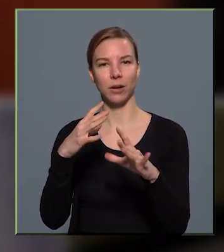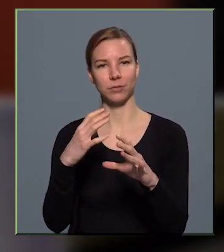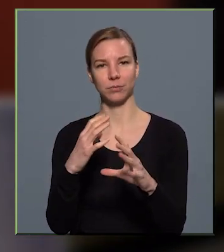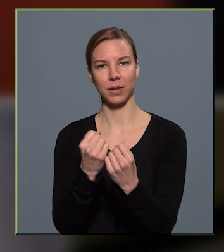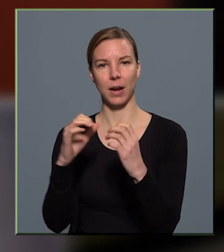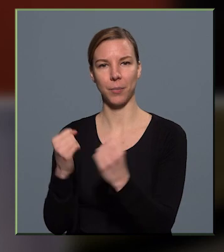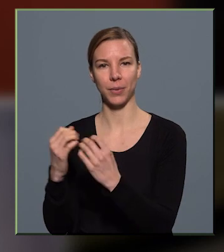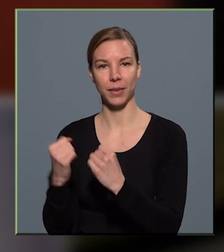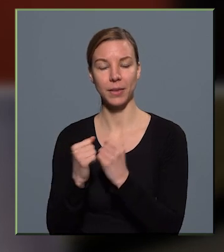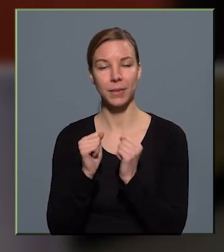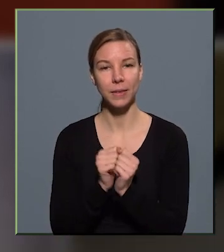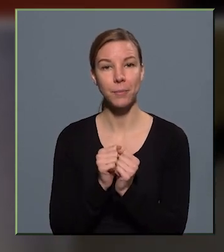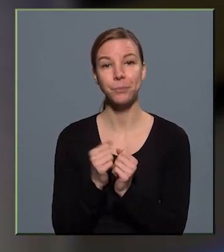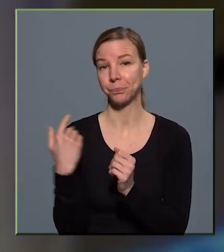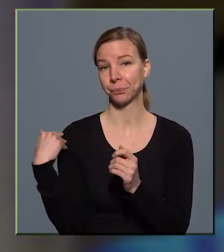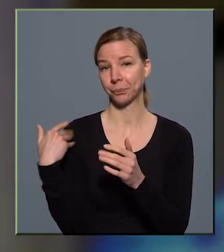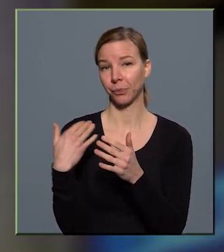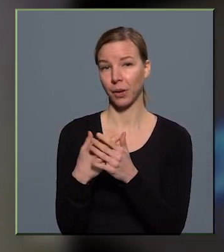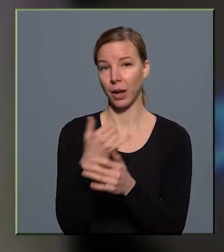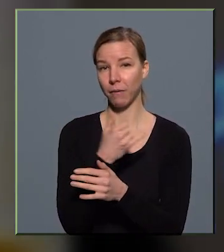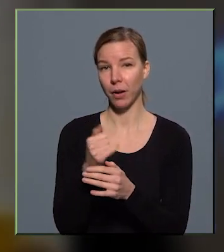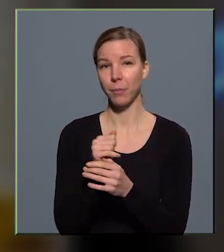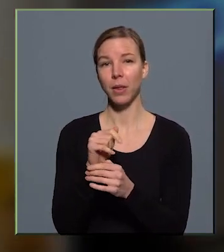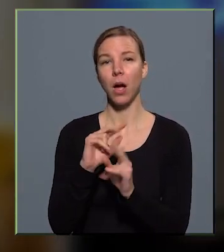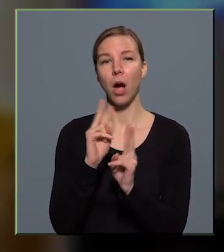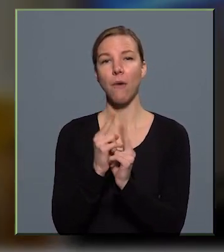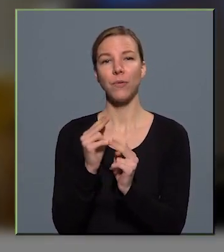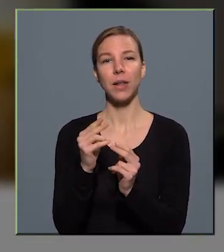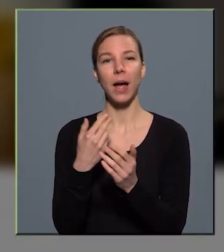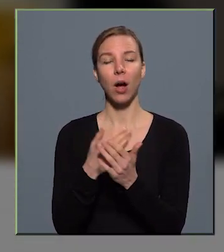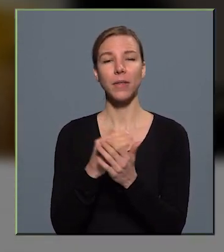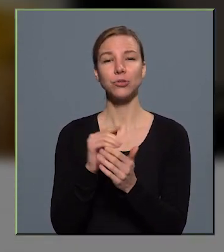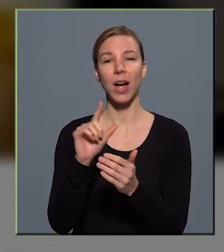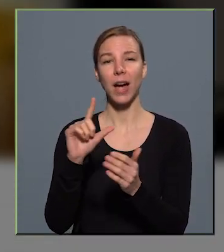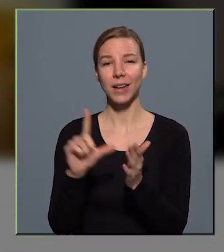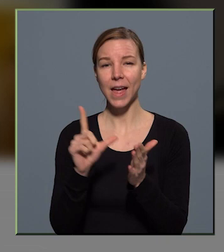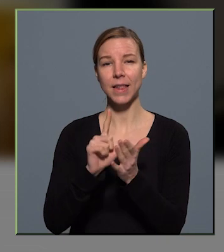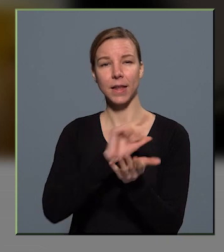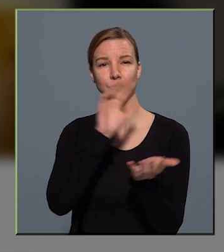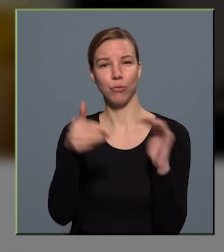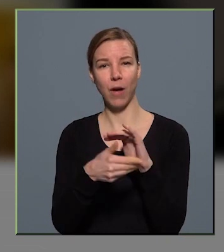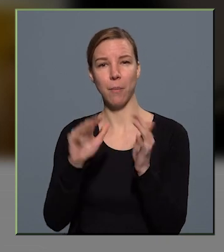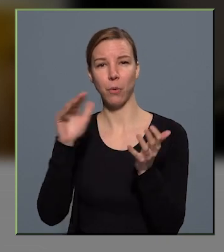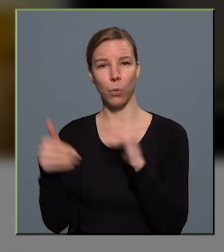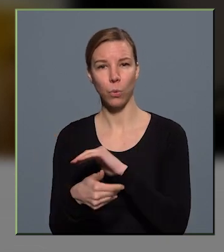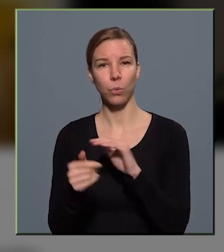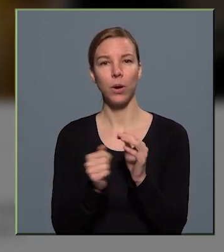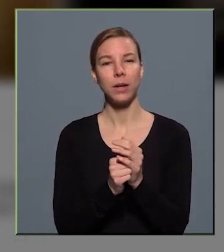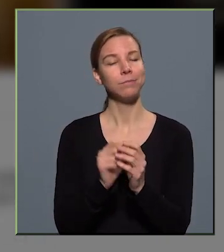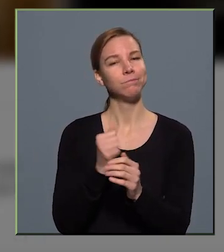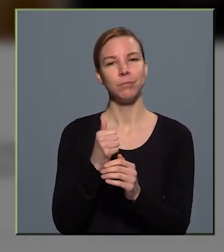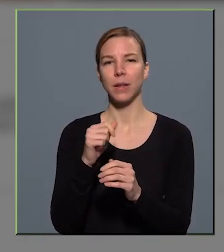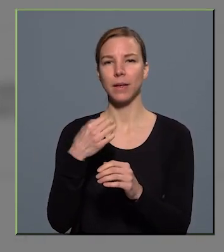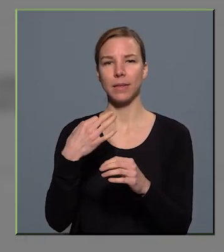utóbbi években a világgazdaság kétszer is a feje tetejére állt, így minden bizonytalan, csak egyetlen folyamat